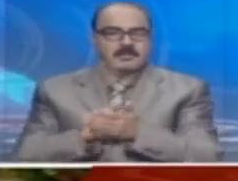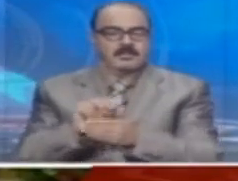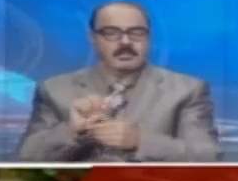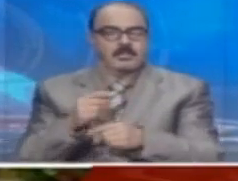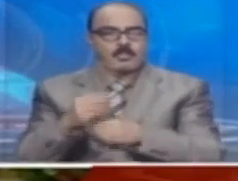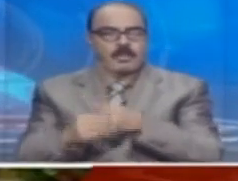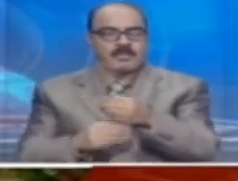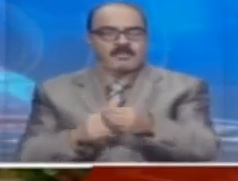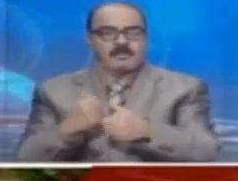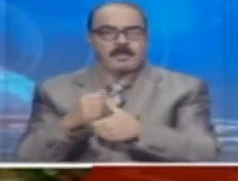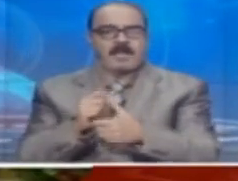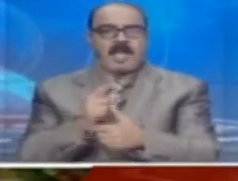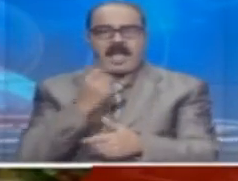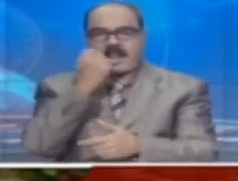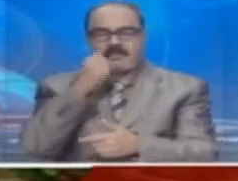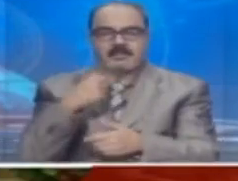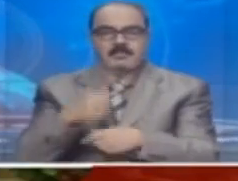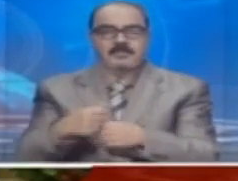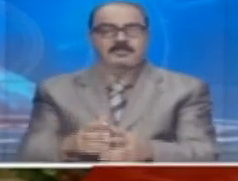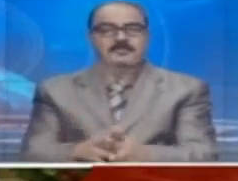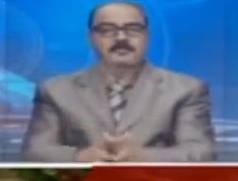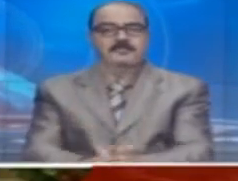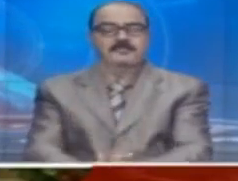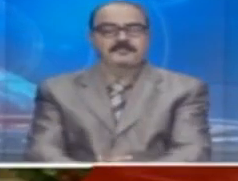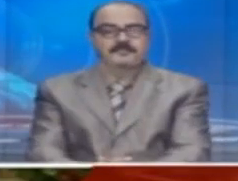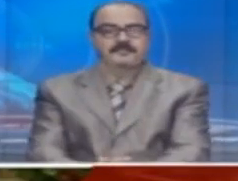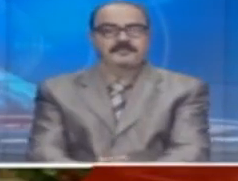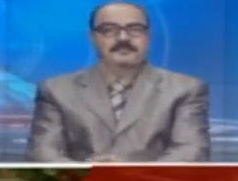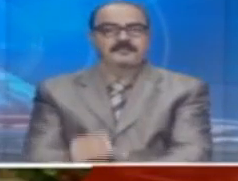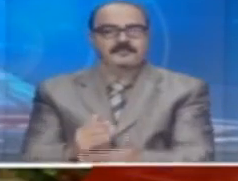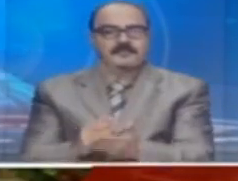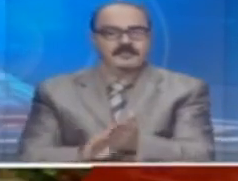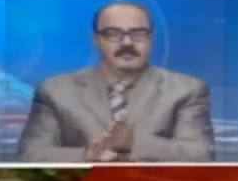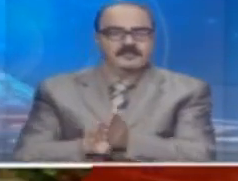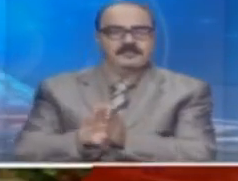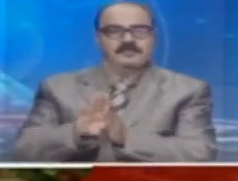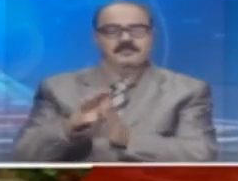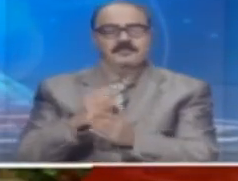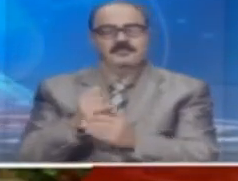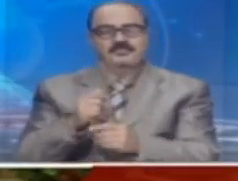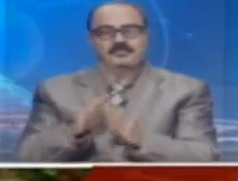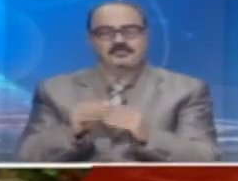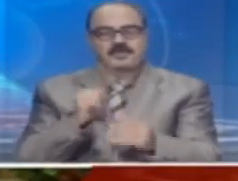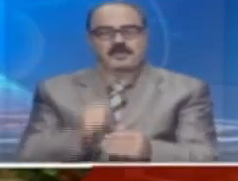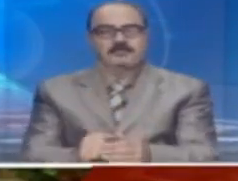فاضل 1000 خطوة تعملوها. شكرا يا فندم. تعملوها المصريين.